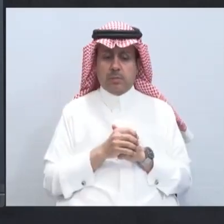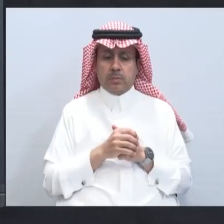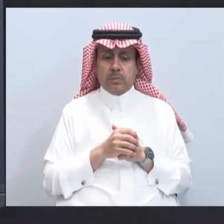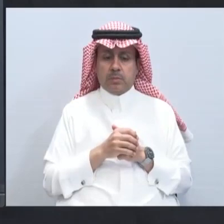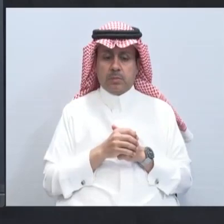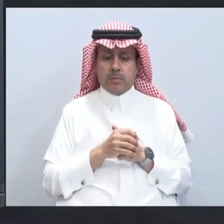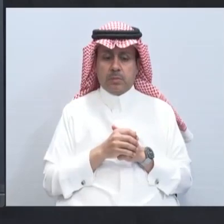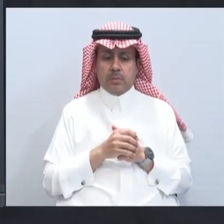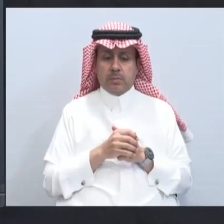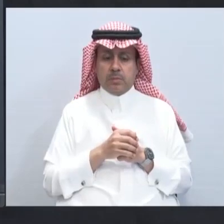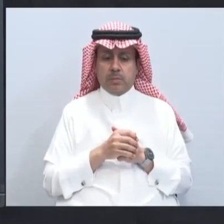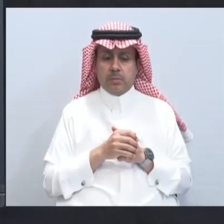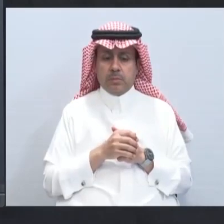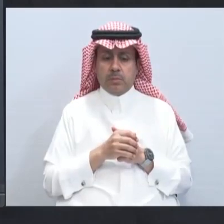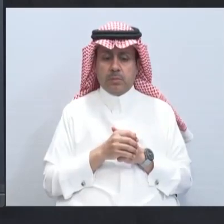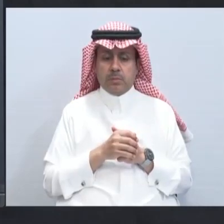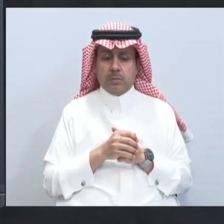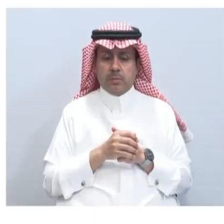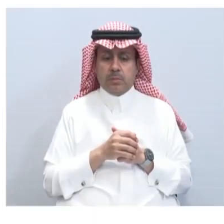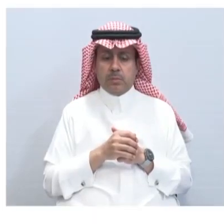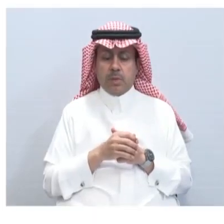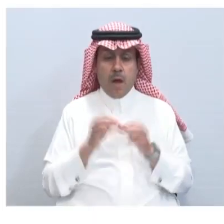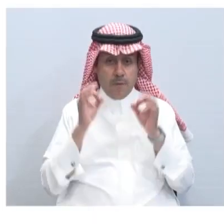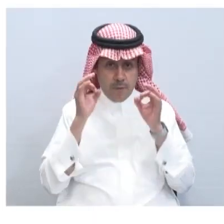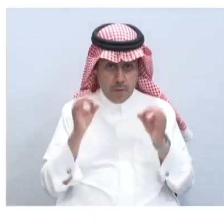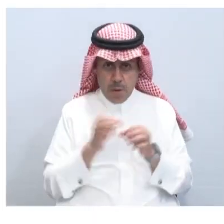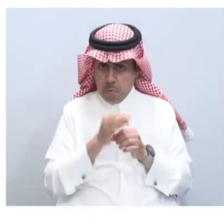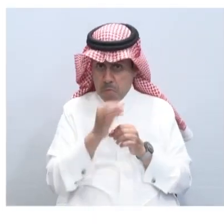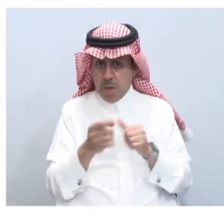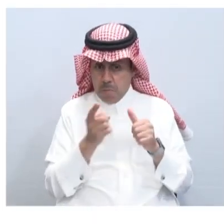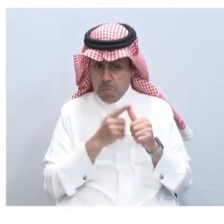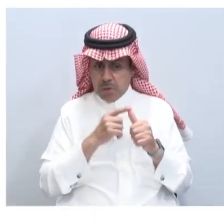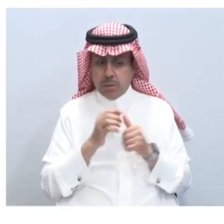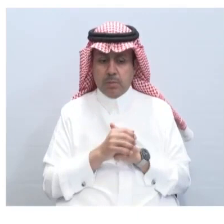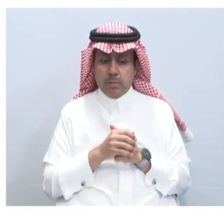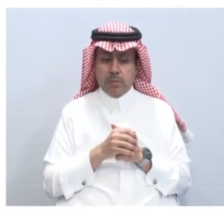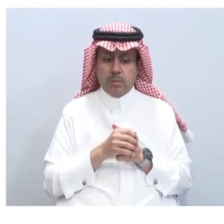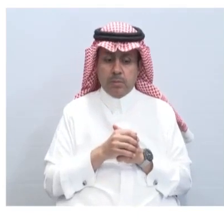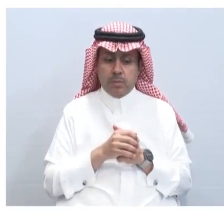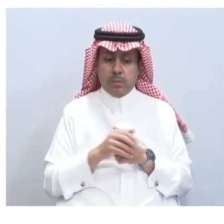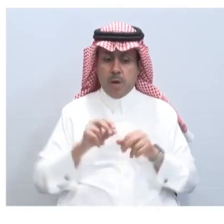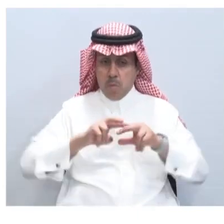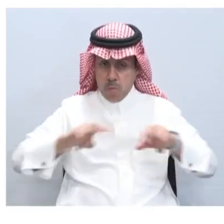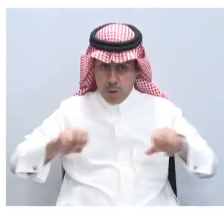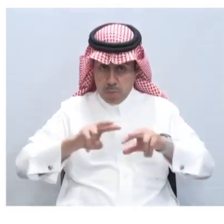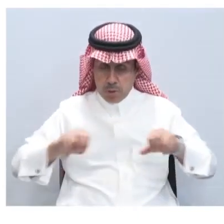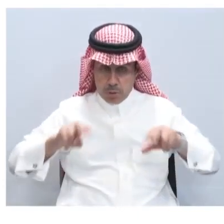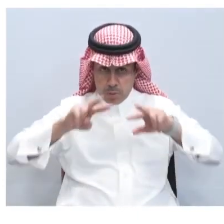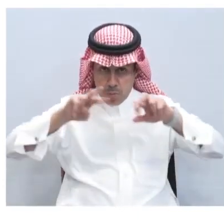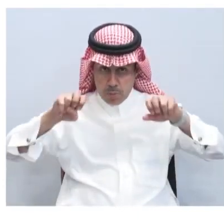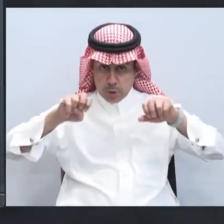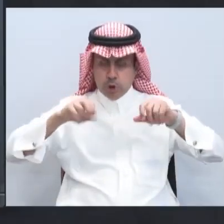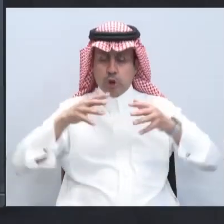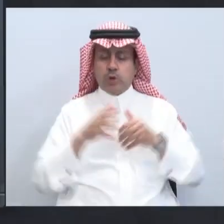او نتائج البحث افضل مكان للبدء يعني بمعنى انك يعني يعتبر هذا